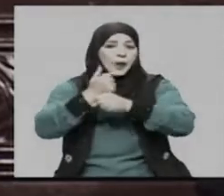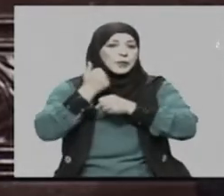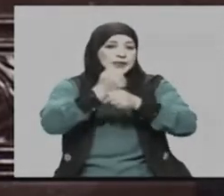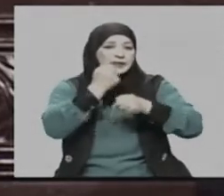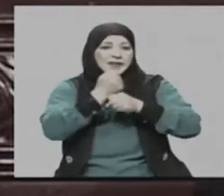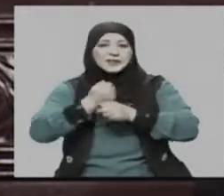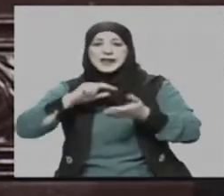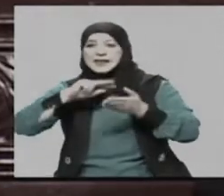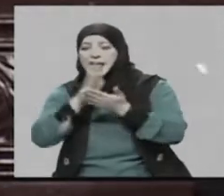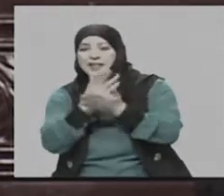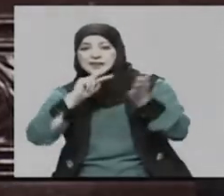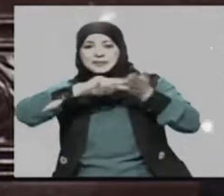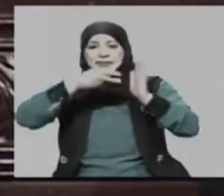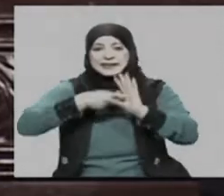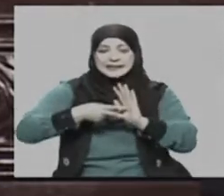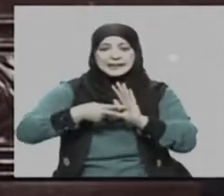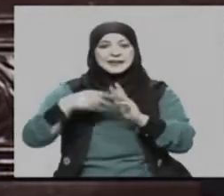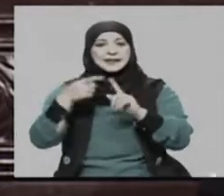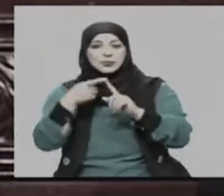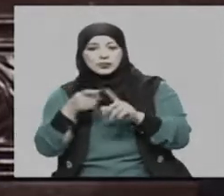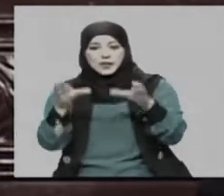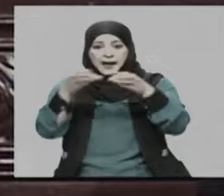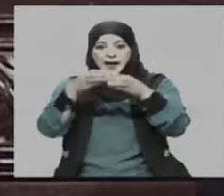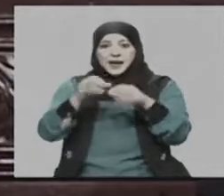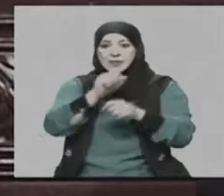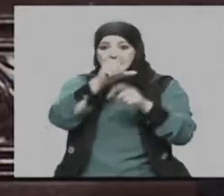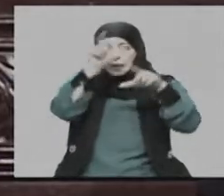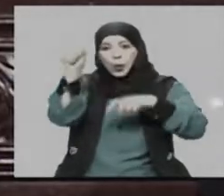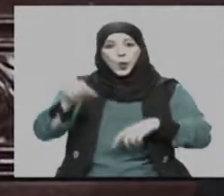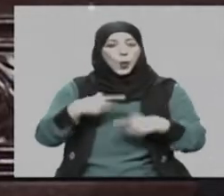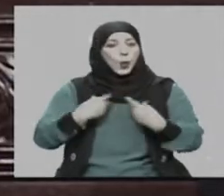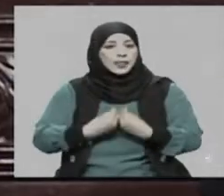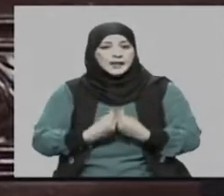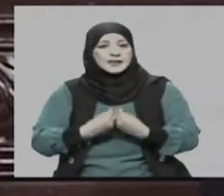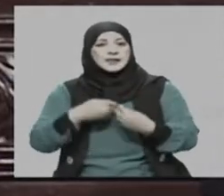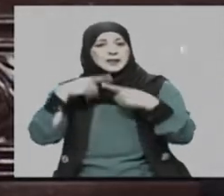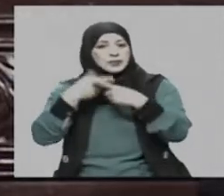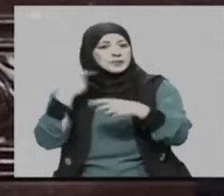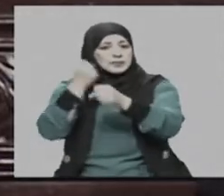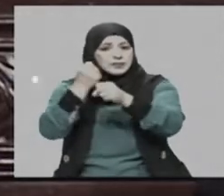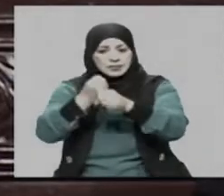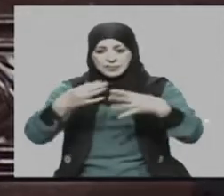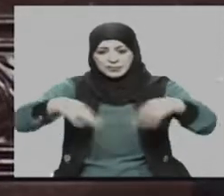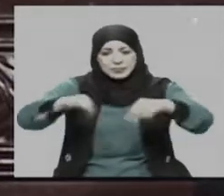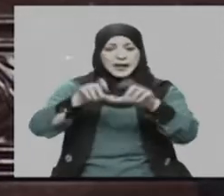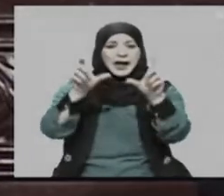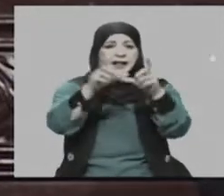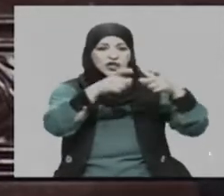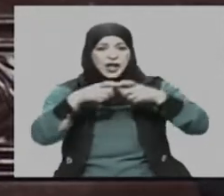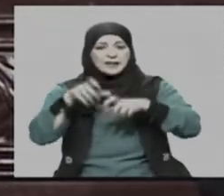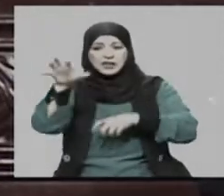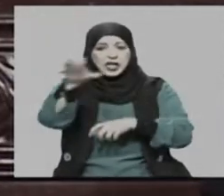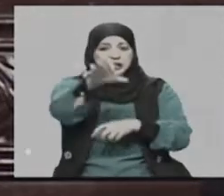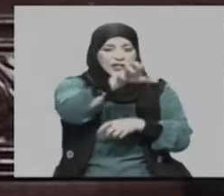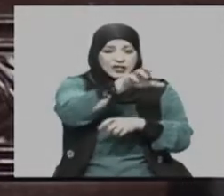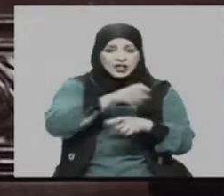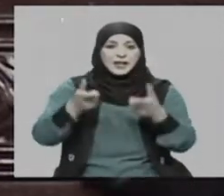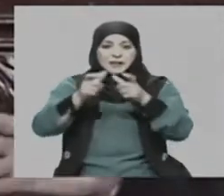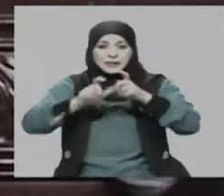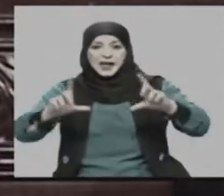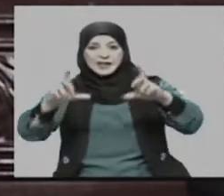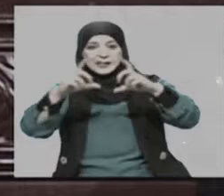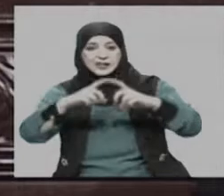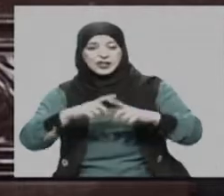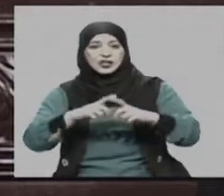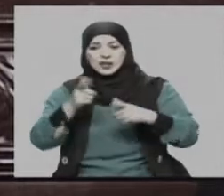عملنا آليات استنبطناها، هيئة وطنية وقاعت عمليات ولجان جهوية ولجان